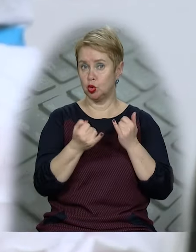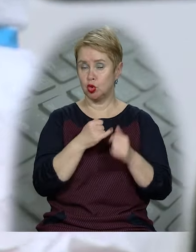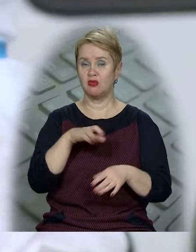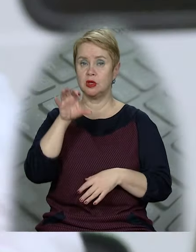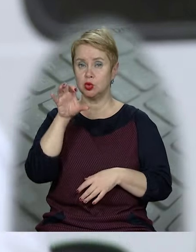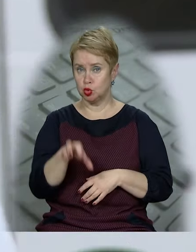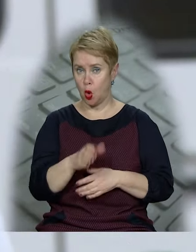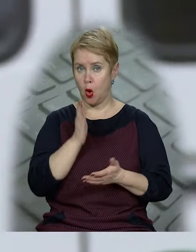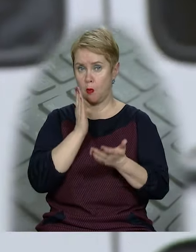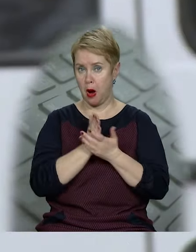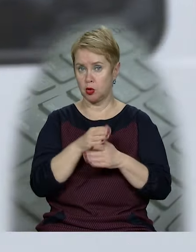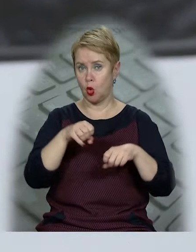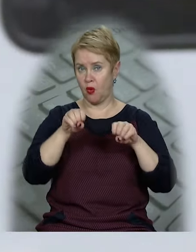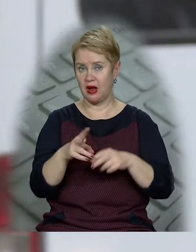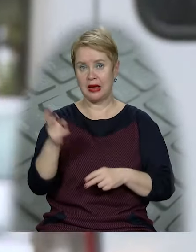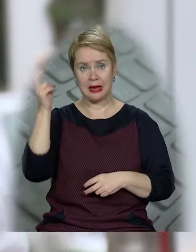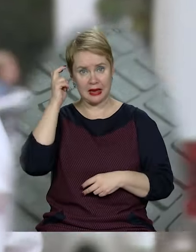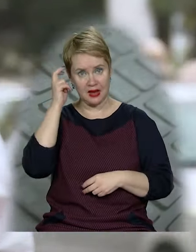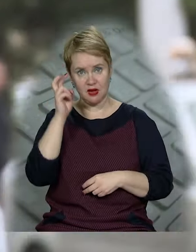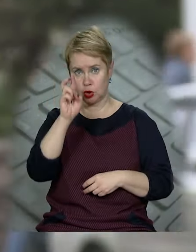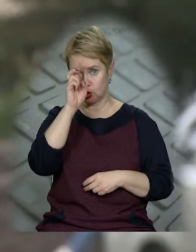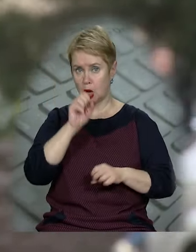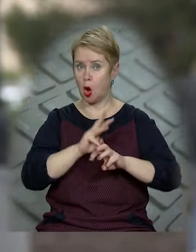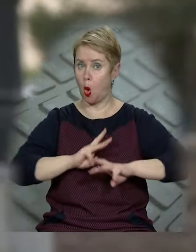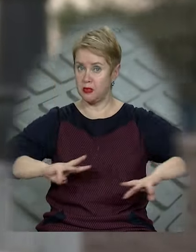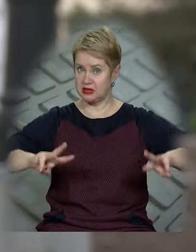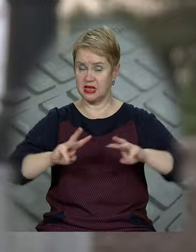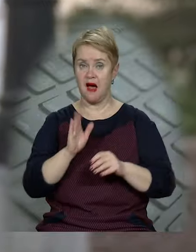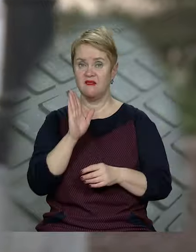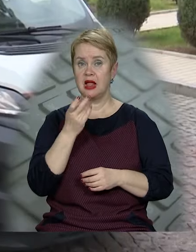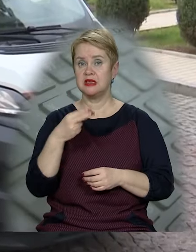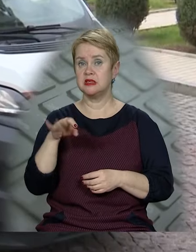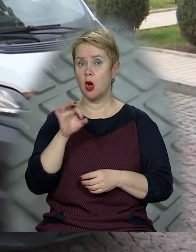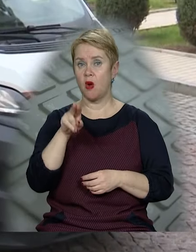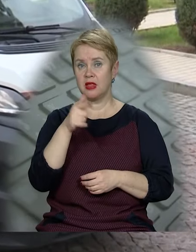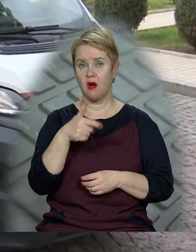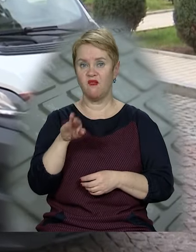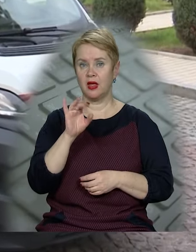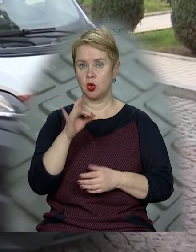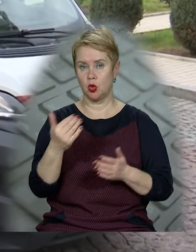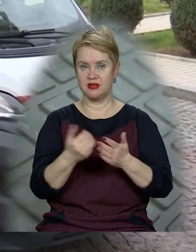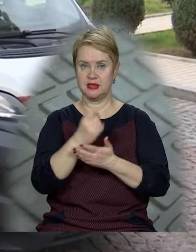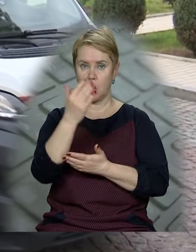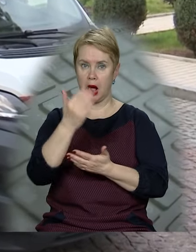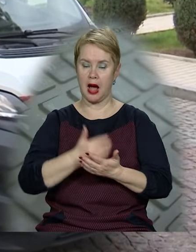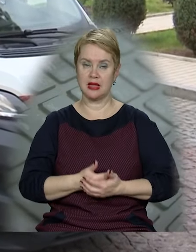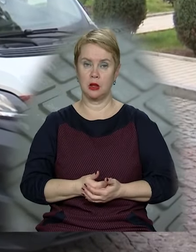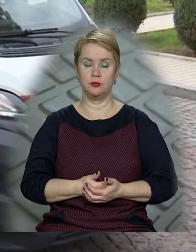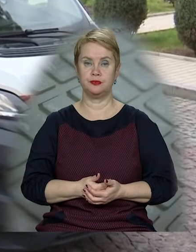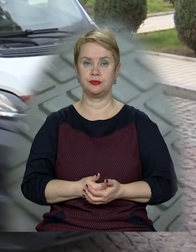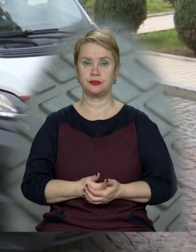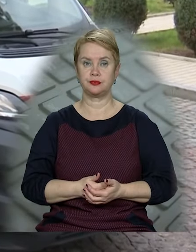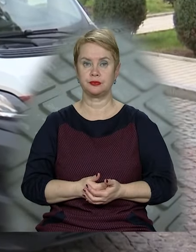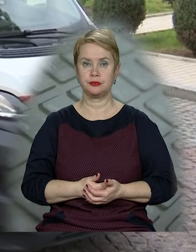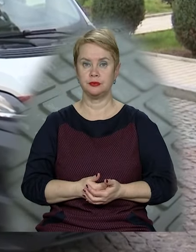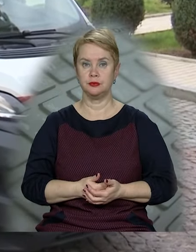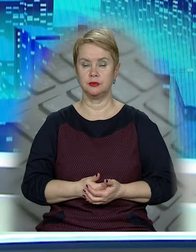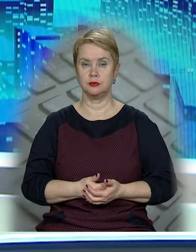жовтої зони має ухвалити в Києві державна комісія. Владислав Авдієнко, Геннадій В'ятров. Новини 11 каналу.